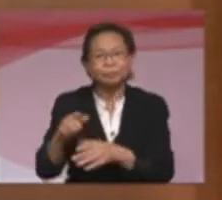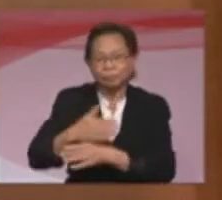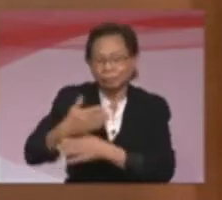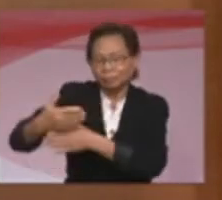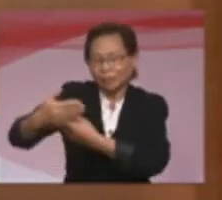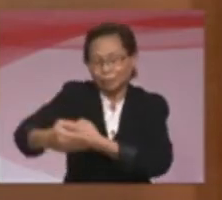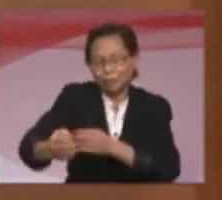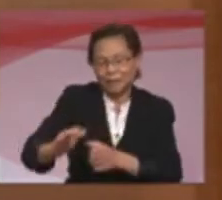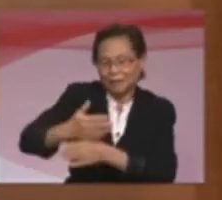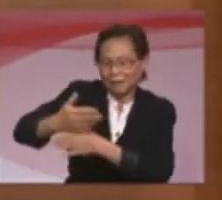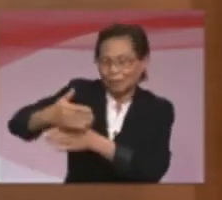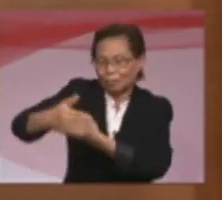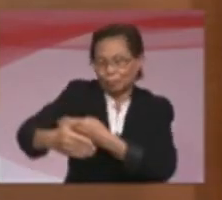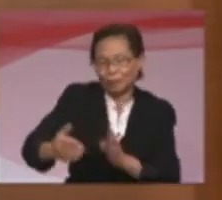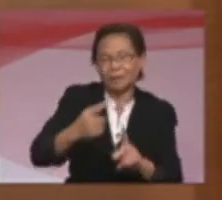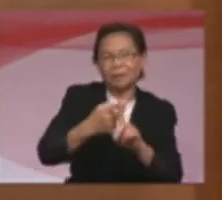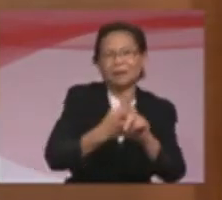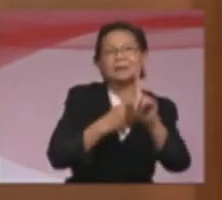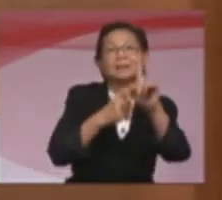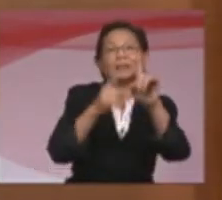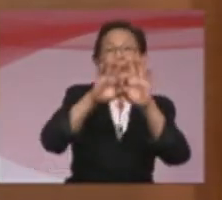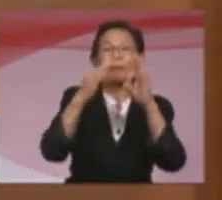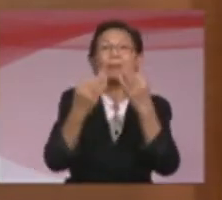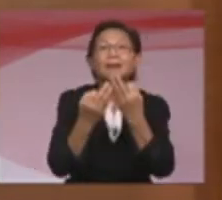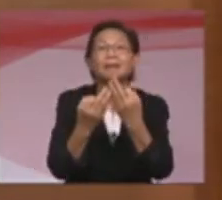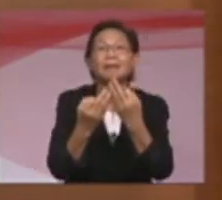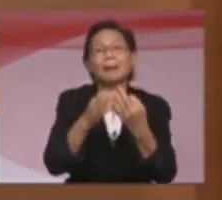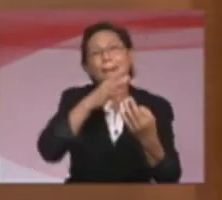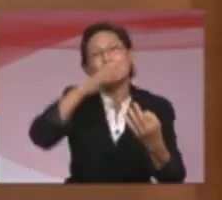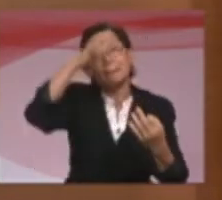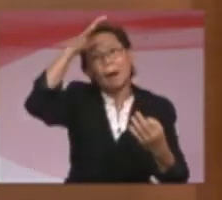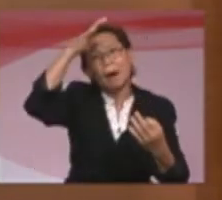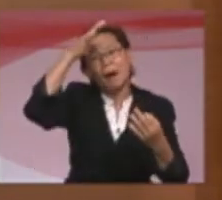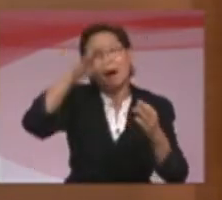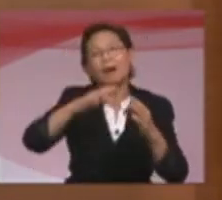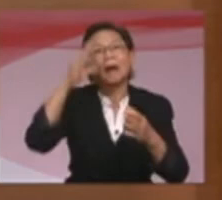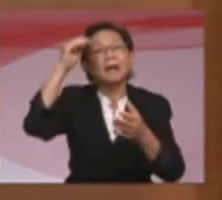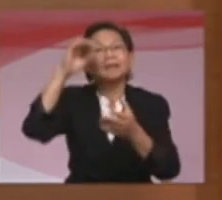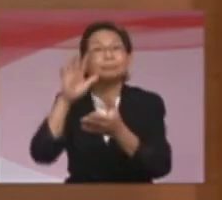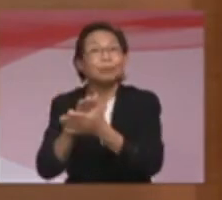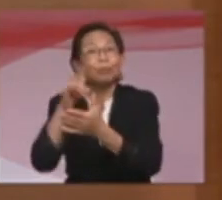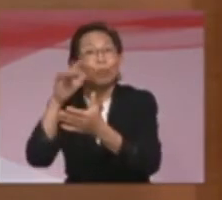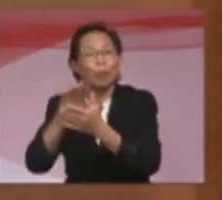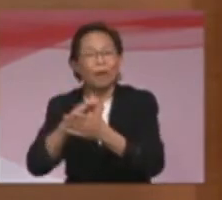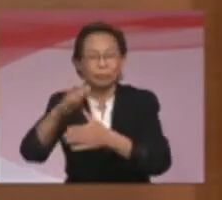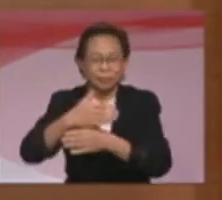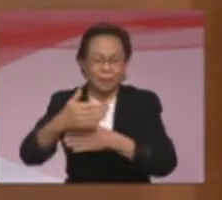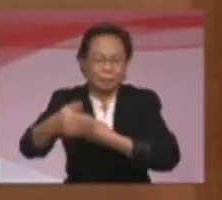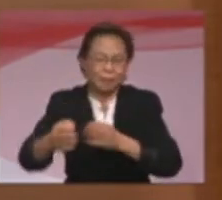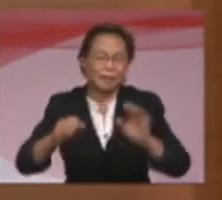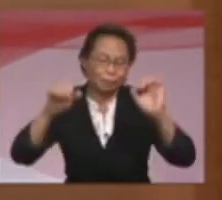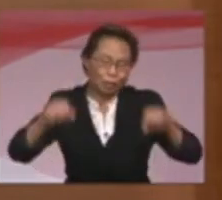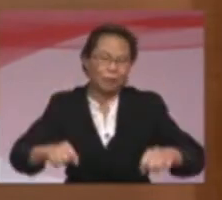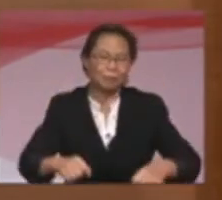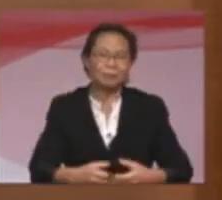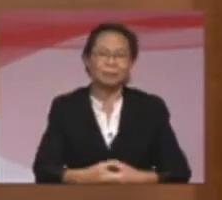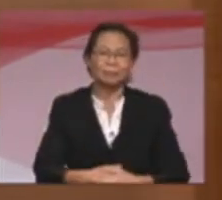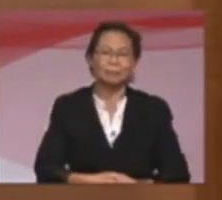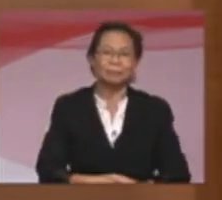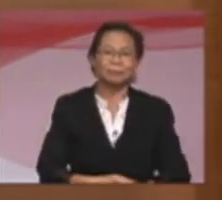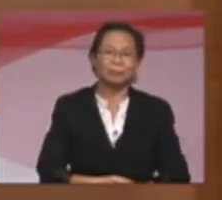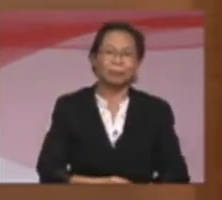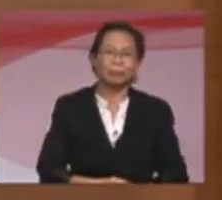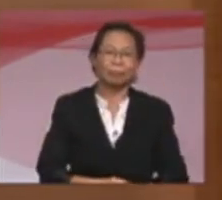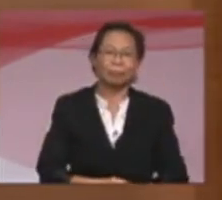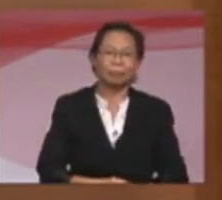perkongsian bilik daripada satu keluarga, ibu bapa, suami isteri. Mereka pun dah tak dikorek,